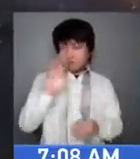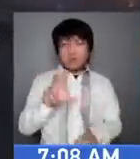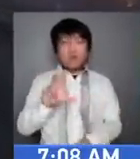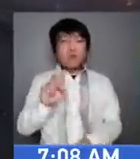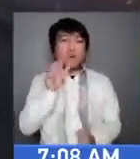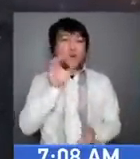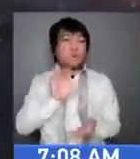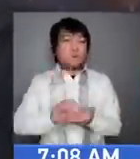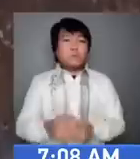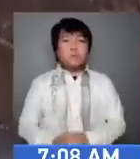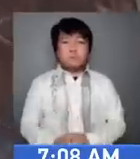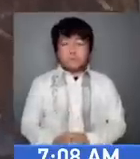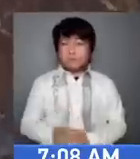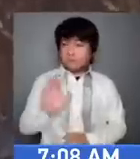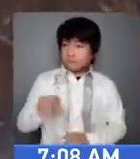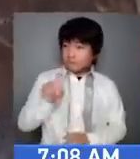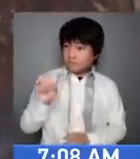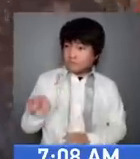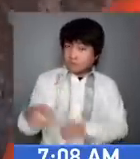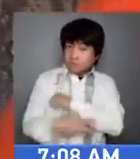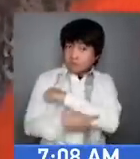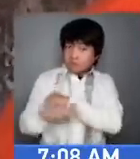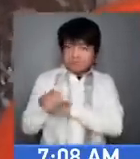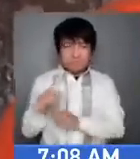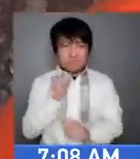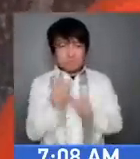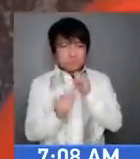kayo ninanakaw? Wala po. Dinamay lang po ako